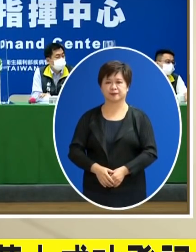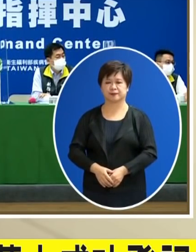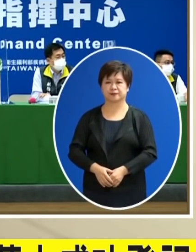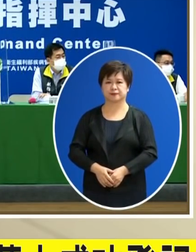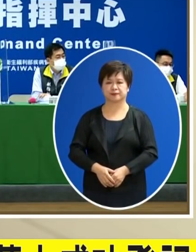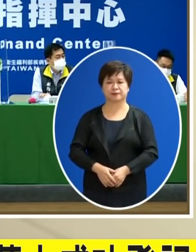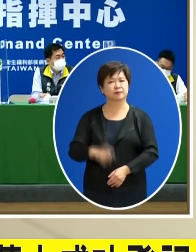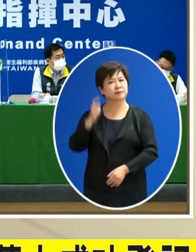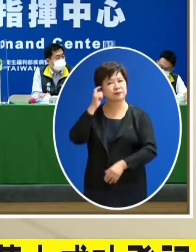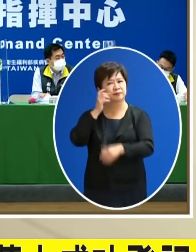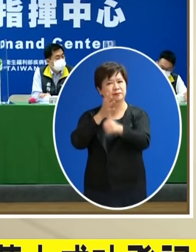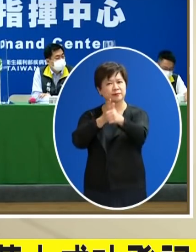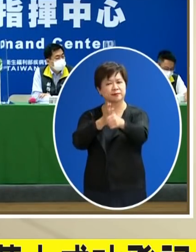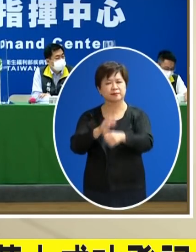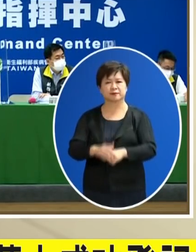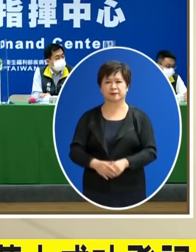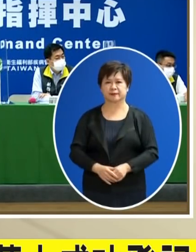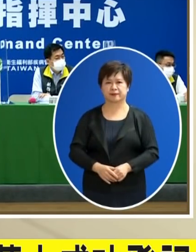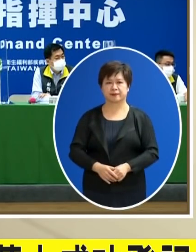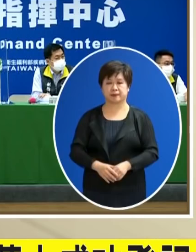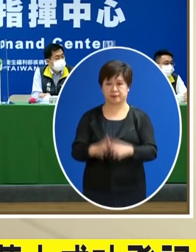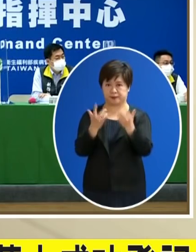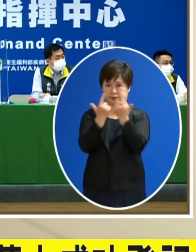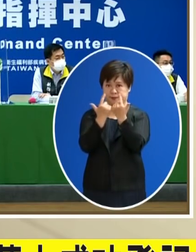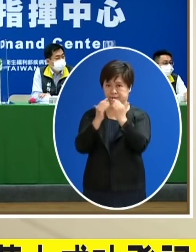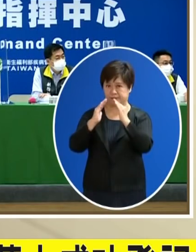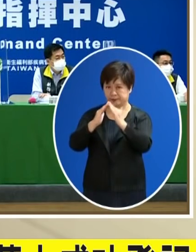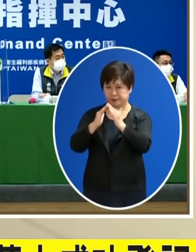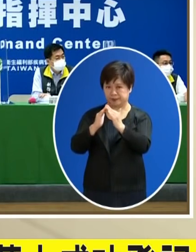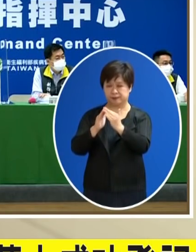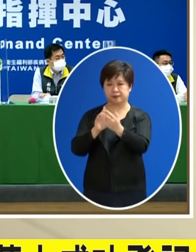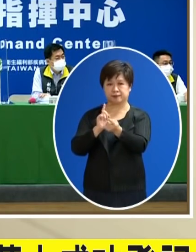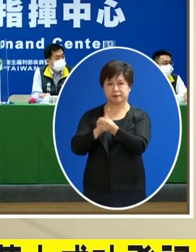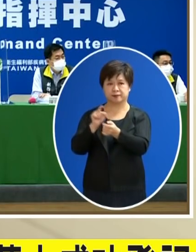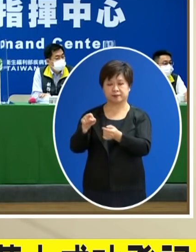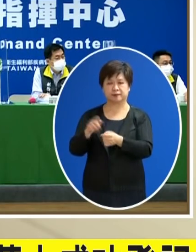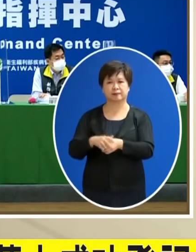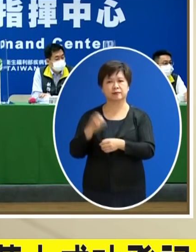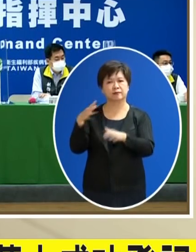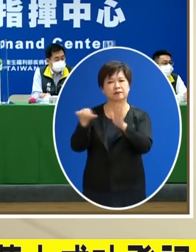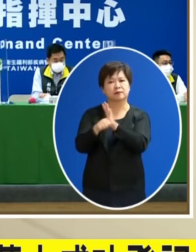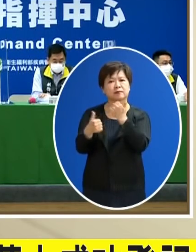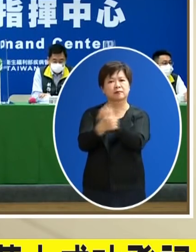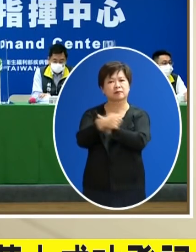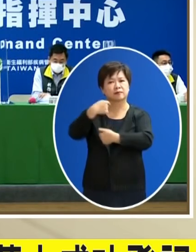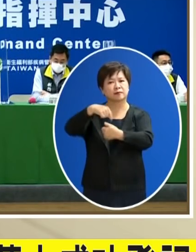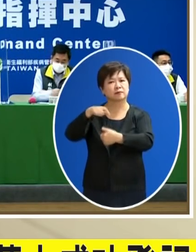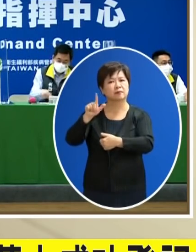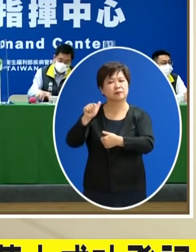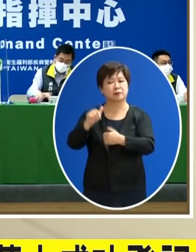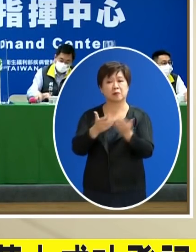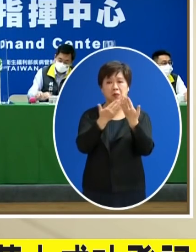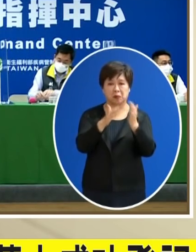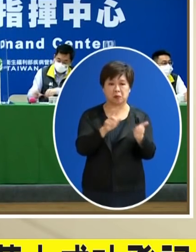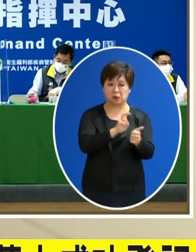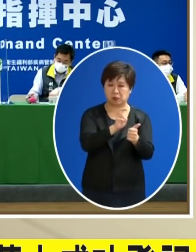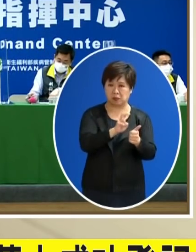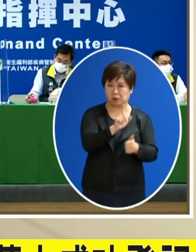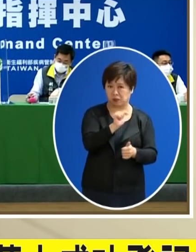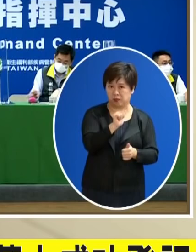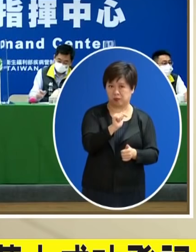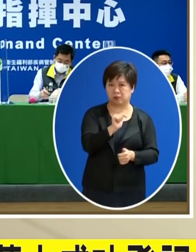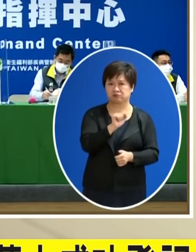部长好，想请问一下，就是说因为台北市有针对就是新进代课老师和课后照顾的一些老师，在八